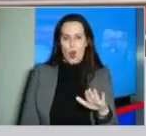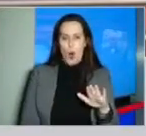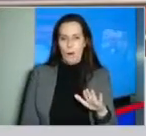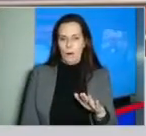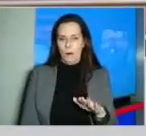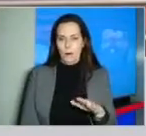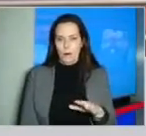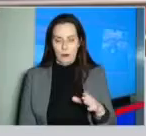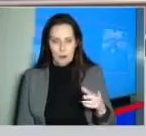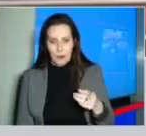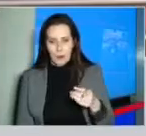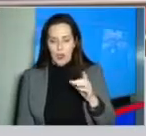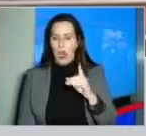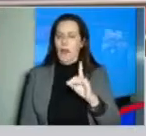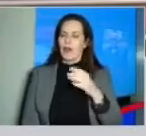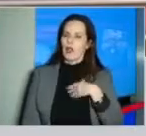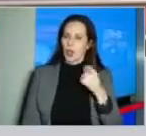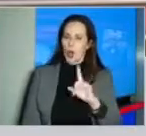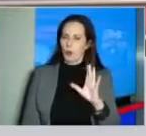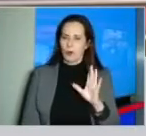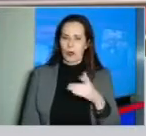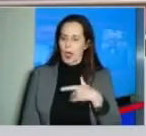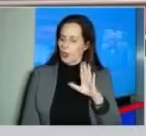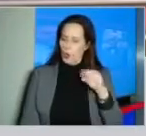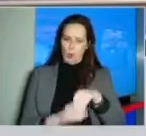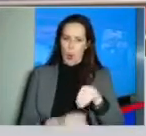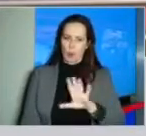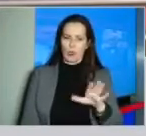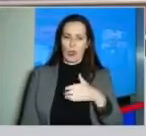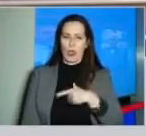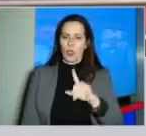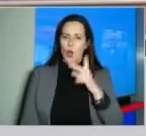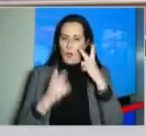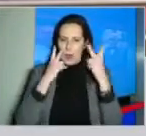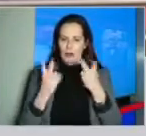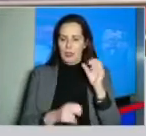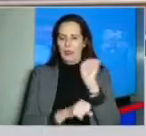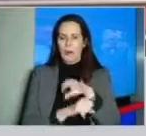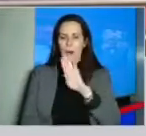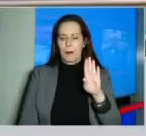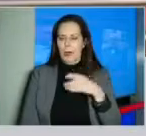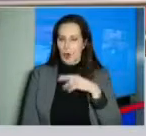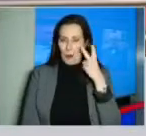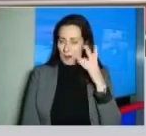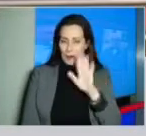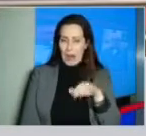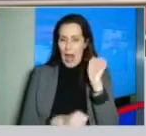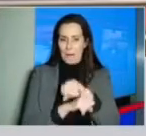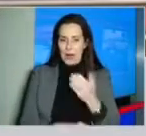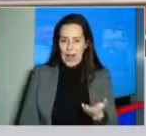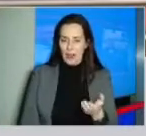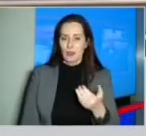הפלת נתניהו, אז זה בדיוק, אבל אנחנו לא, אנחנו לא במשחק הזה, אנחנו לא מחפשים להפיל נתניהו, אנחנו לא מחפשים בכלל להפיל